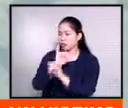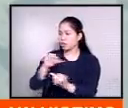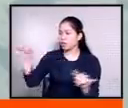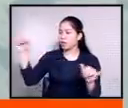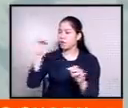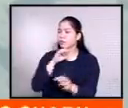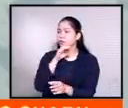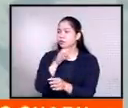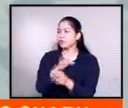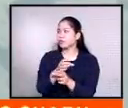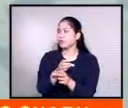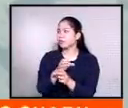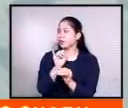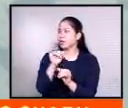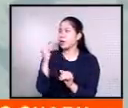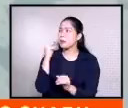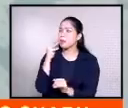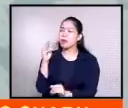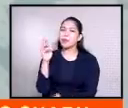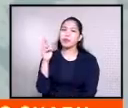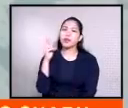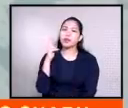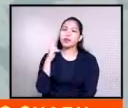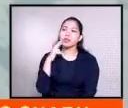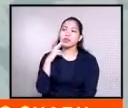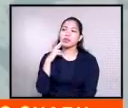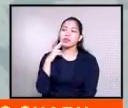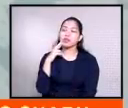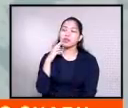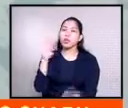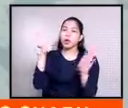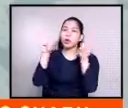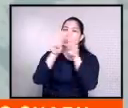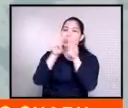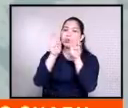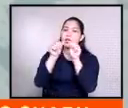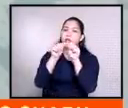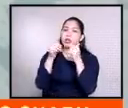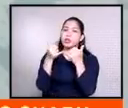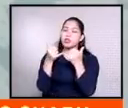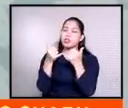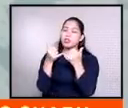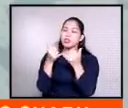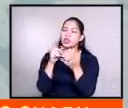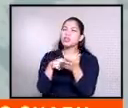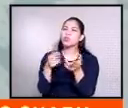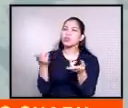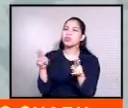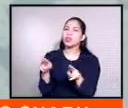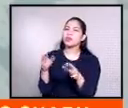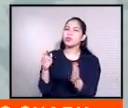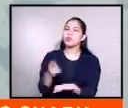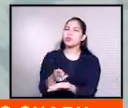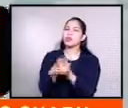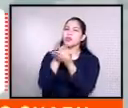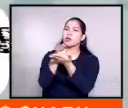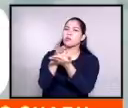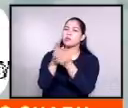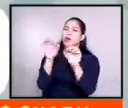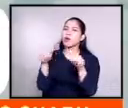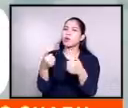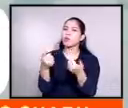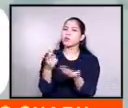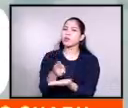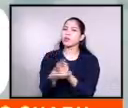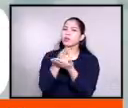nitong si Ma'am Rain Ann na sarado na po yung kanyang agency, paano siya matulungan natin na mapauwi